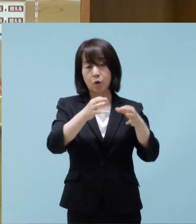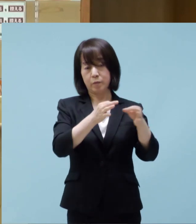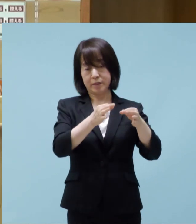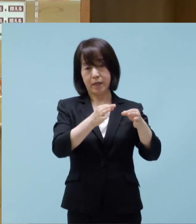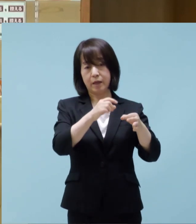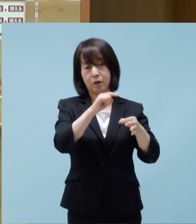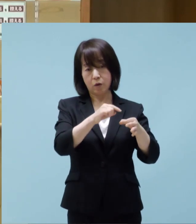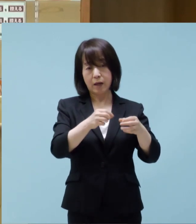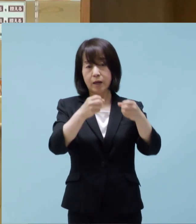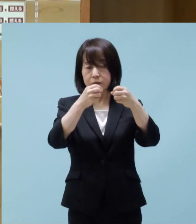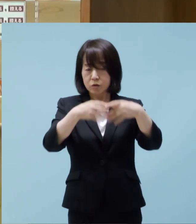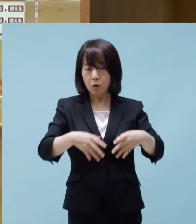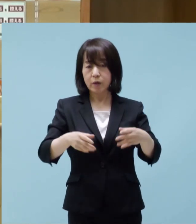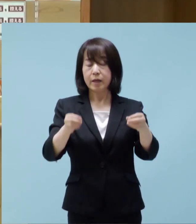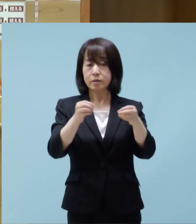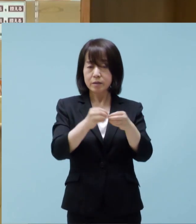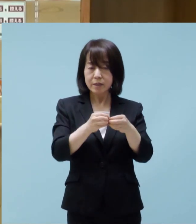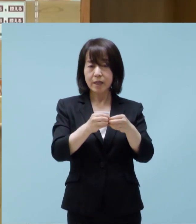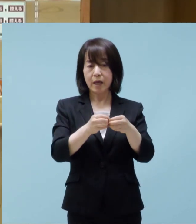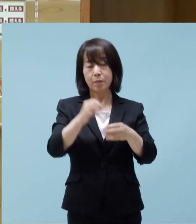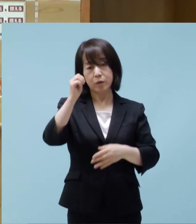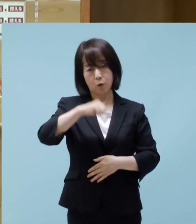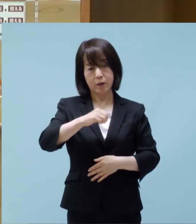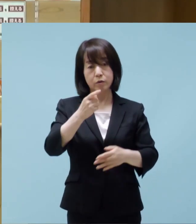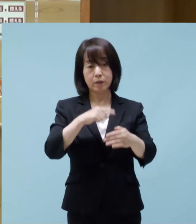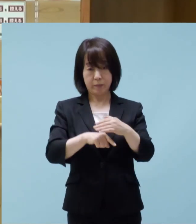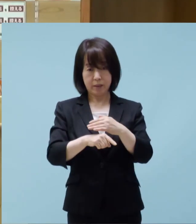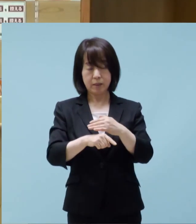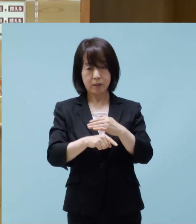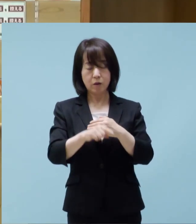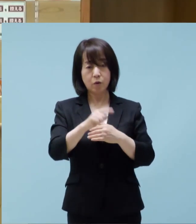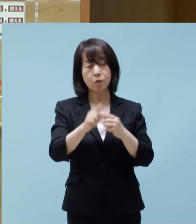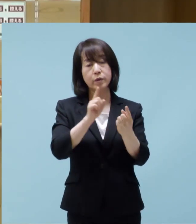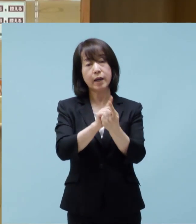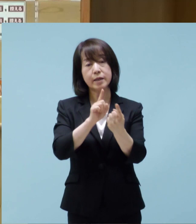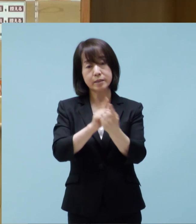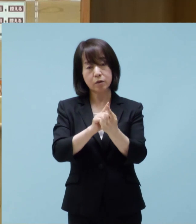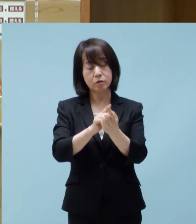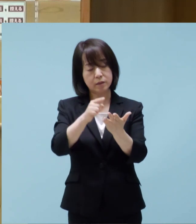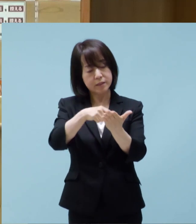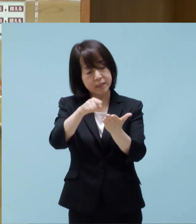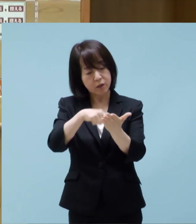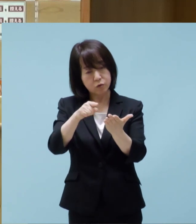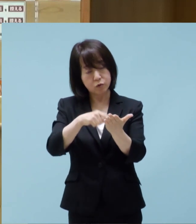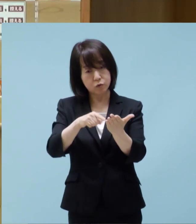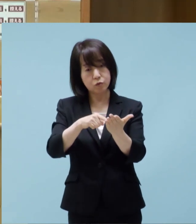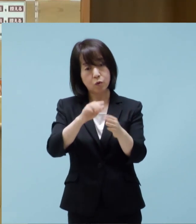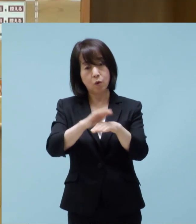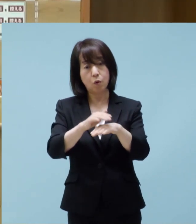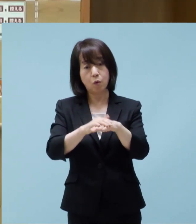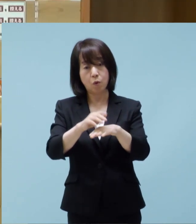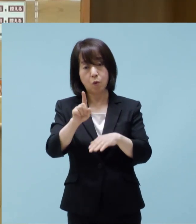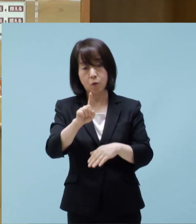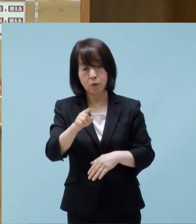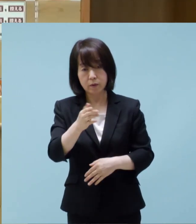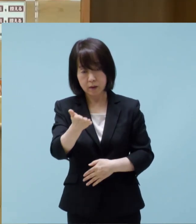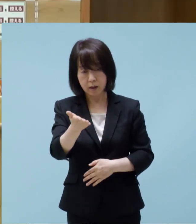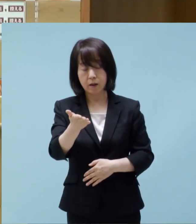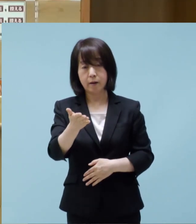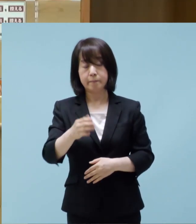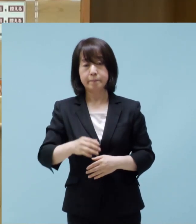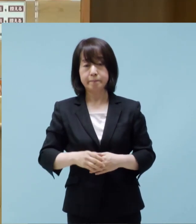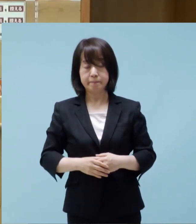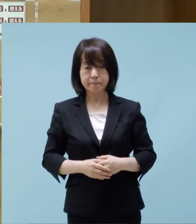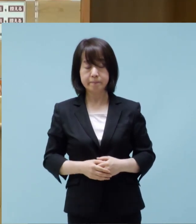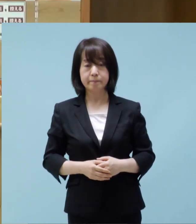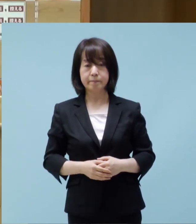るということで、その対策についてですね、まあ、チェック機能といいますか、どのようにその、まあ、実効性であったら、まあ、実際にやってるっていうところを担